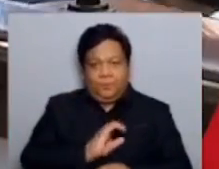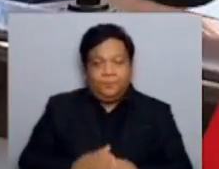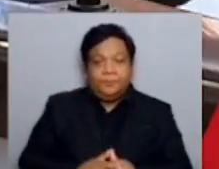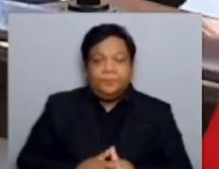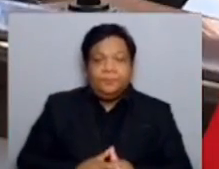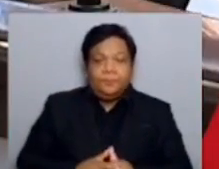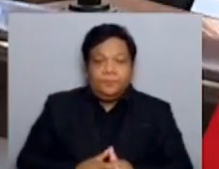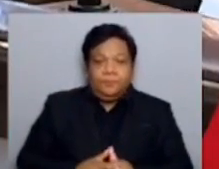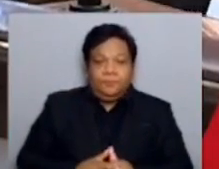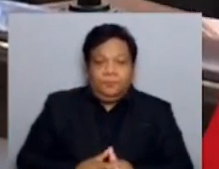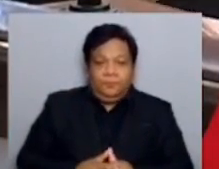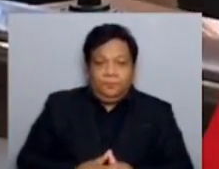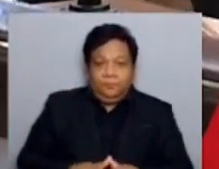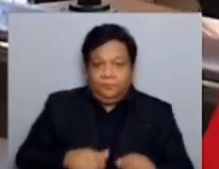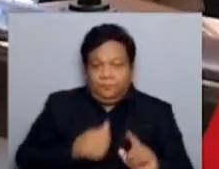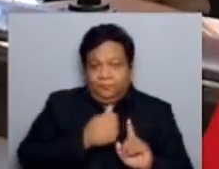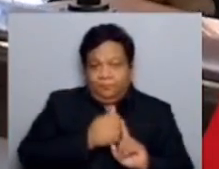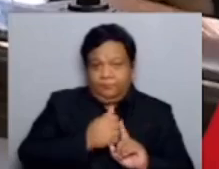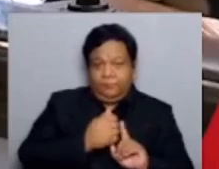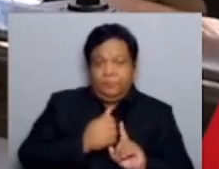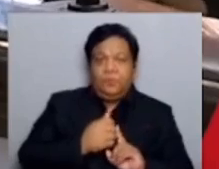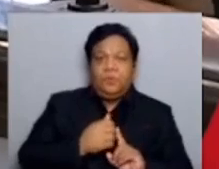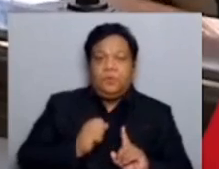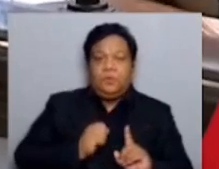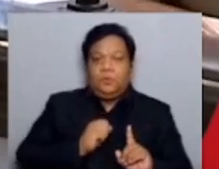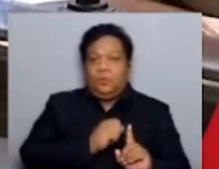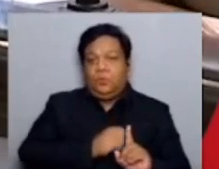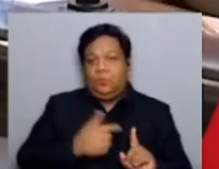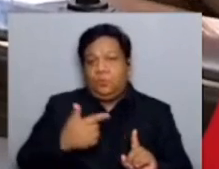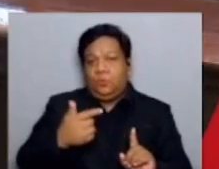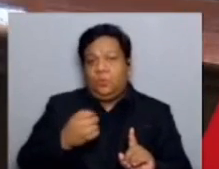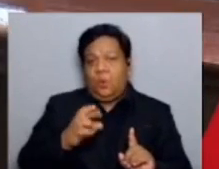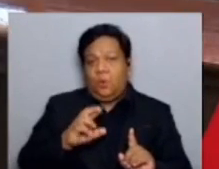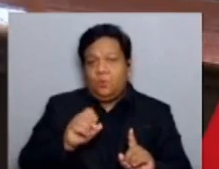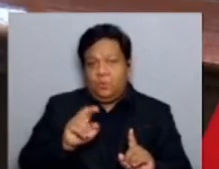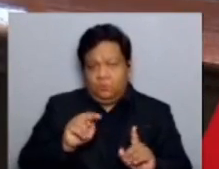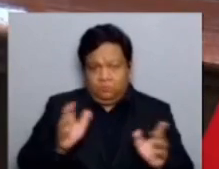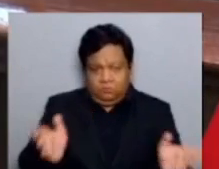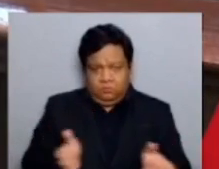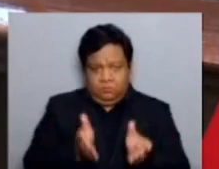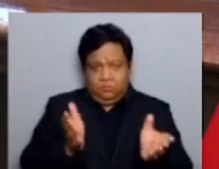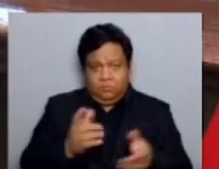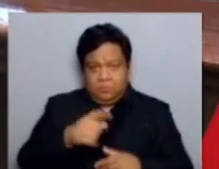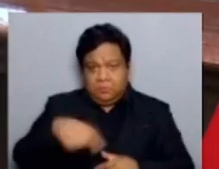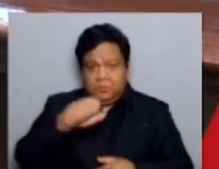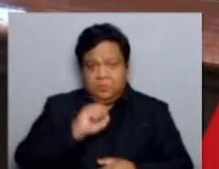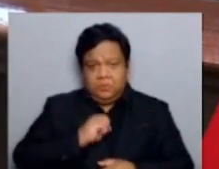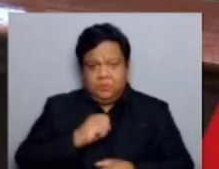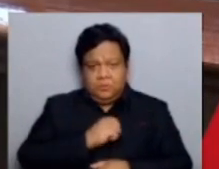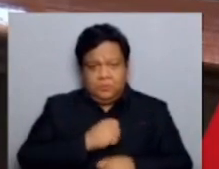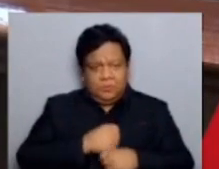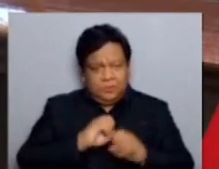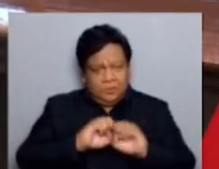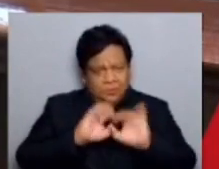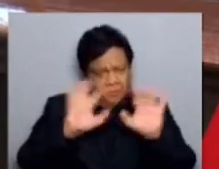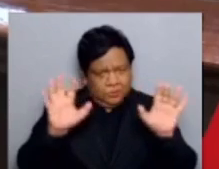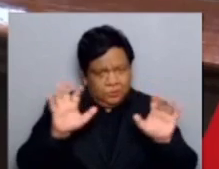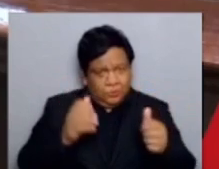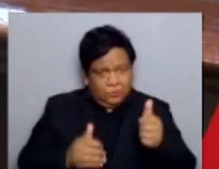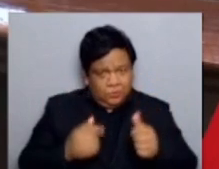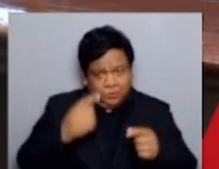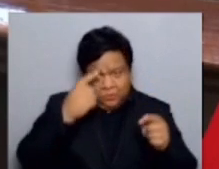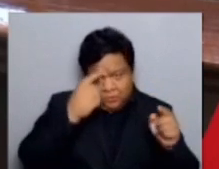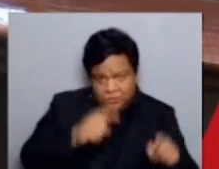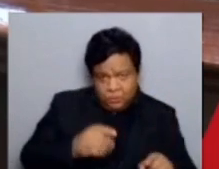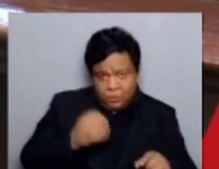Ribbon Committee Chairman Senator Richard Gordon ang mga kapwa niya senador na linawin kung pabor o hindi sila pabor sa report.